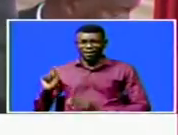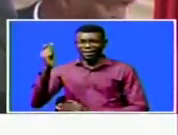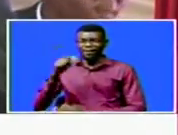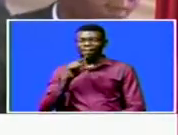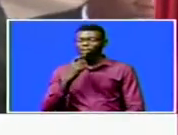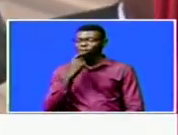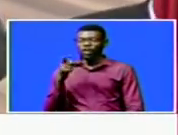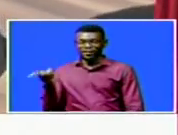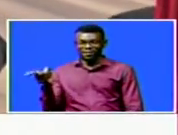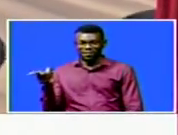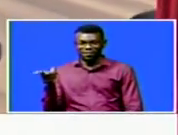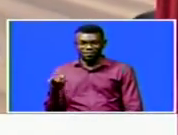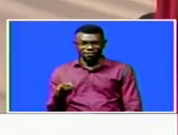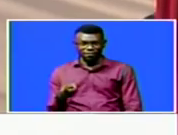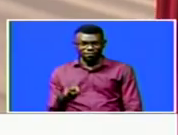Kenya.